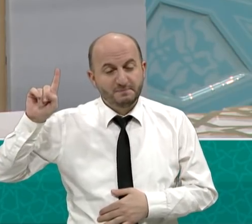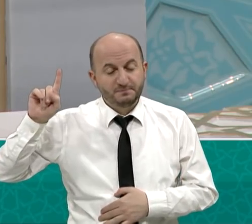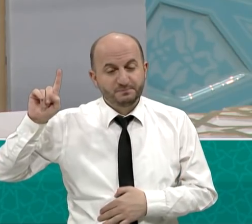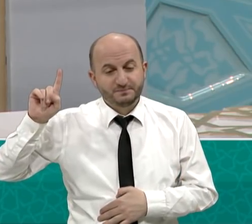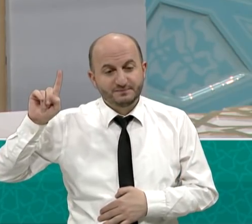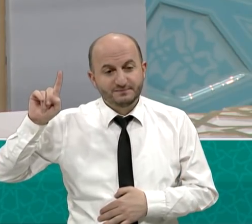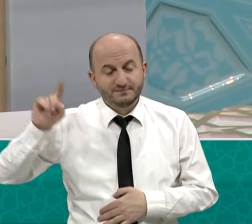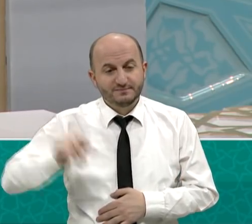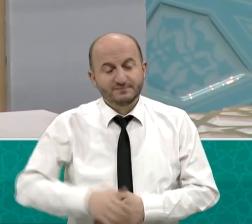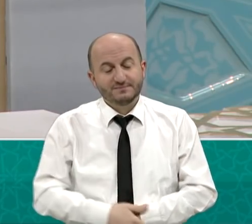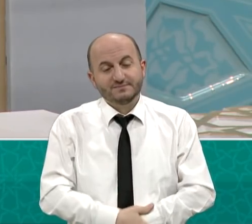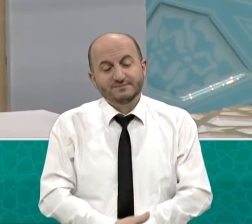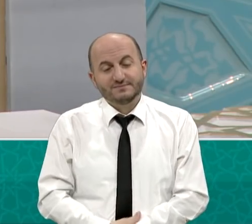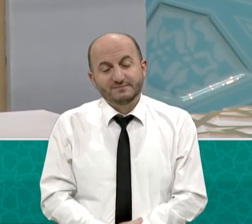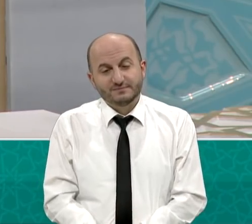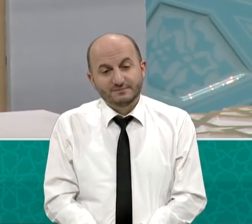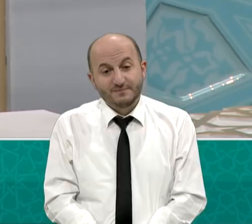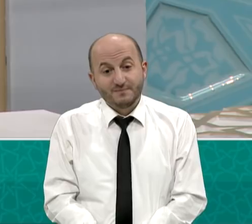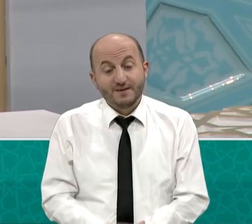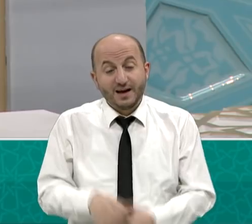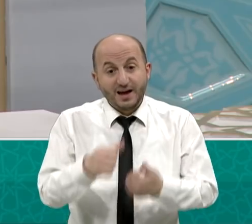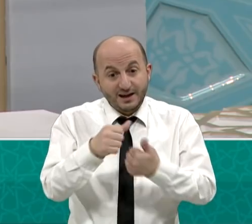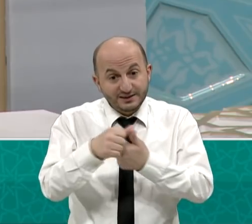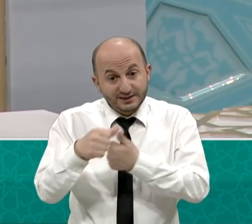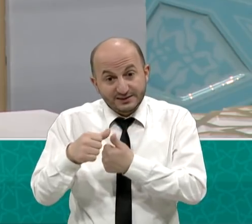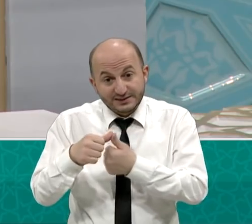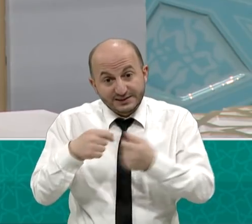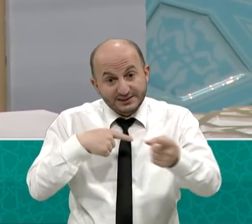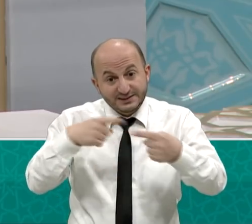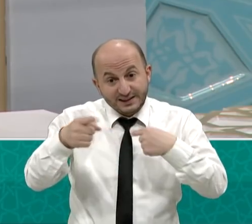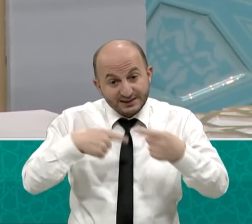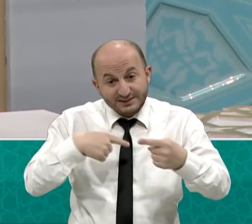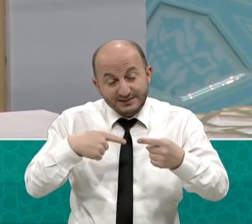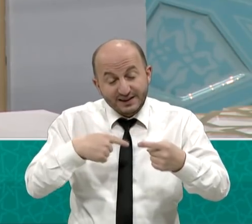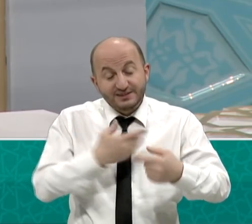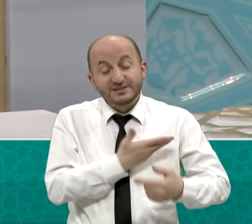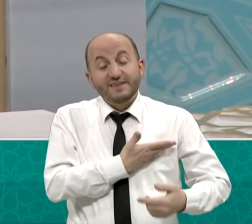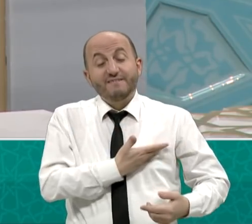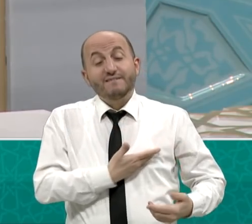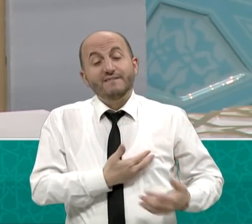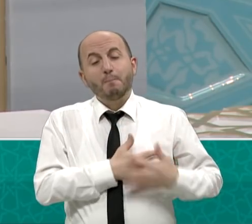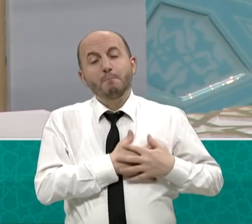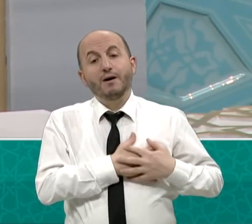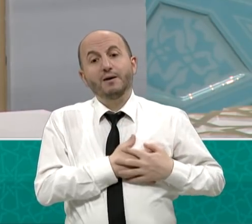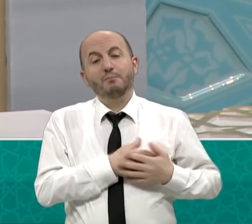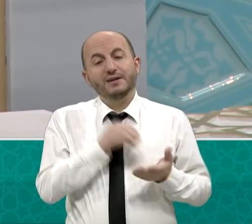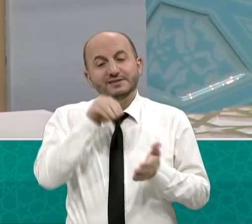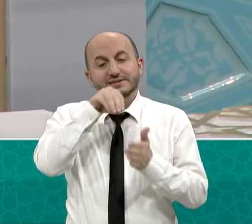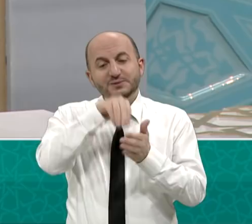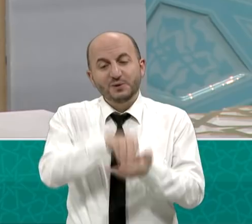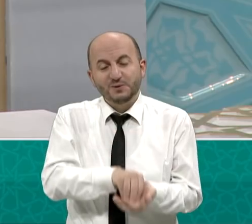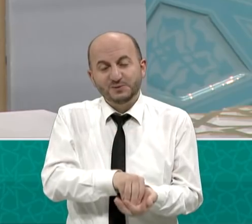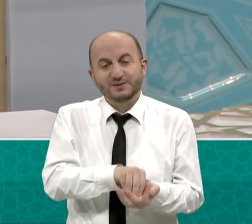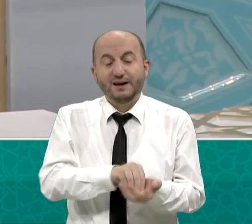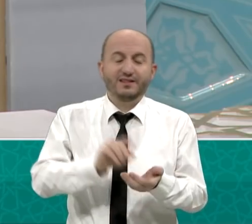beynekum meveddeten ve rahme. Bu eşlerinizle sizin aranıza bir sevgiyi ve merhameti